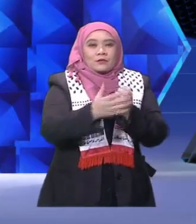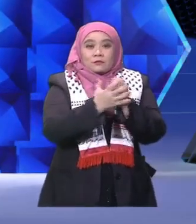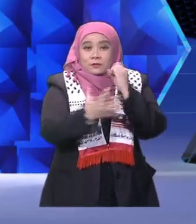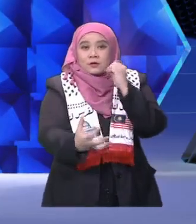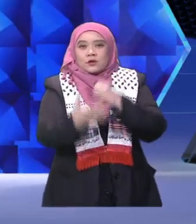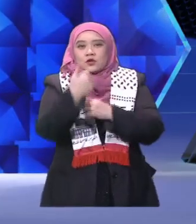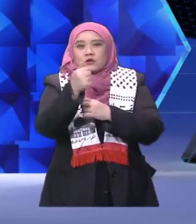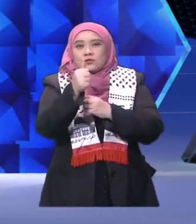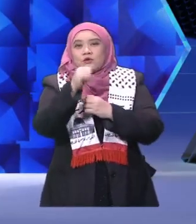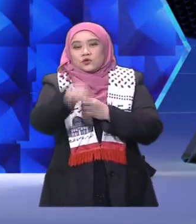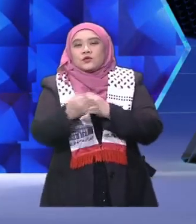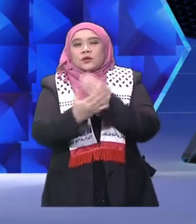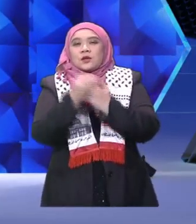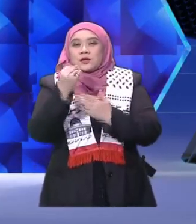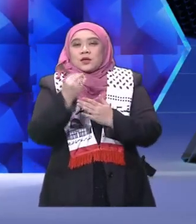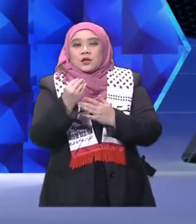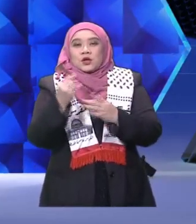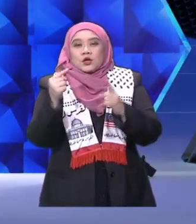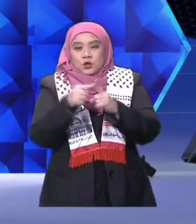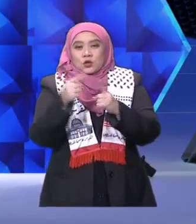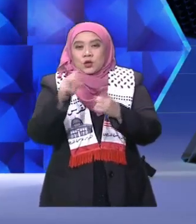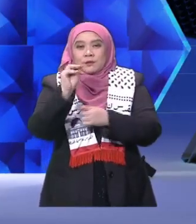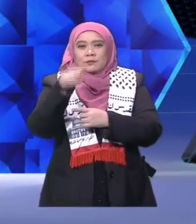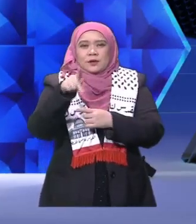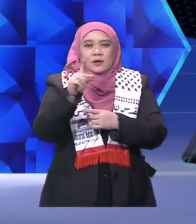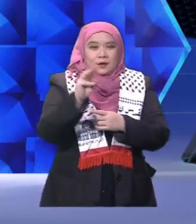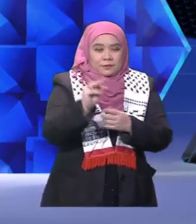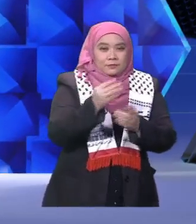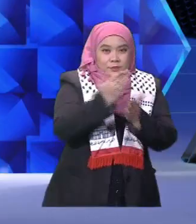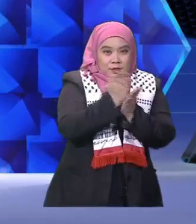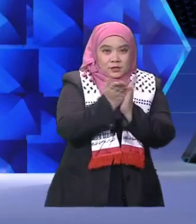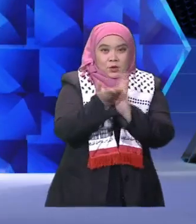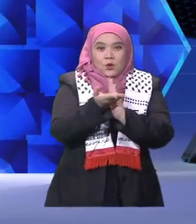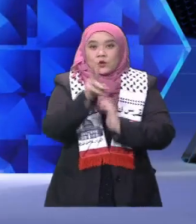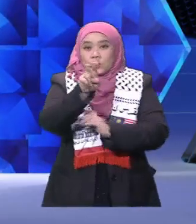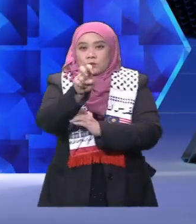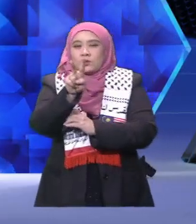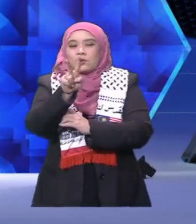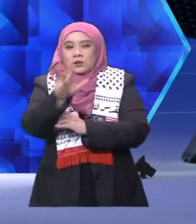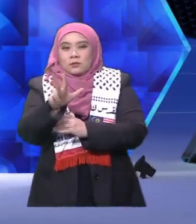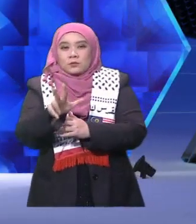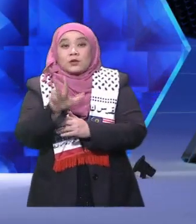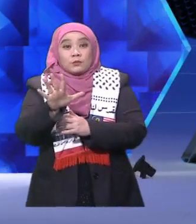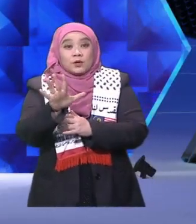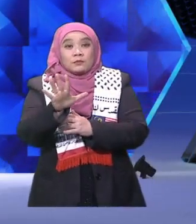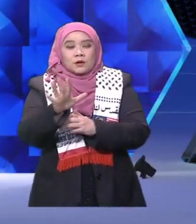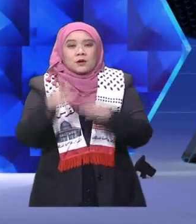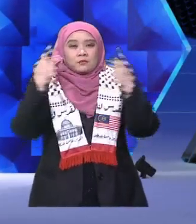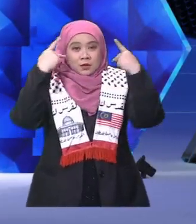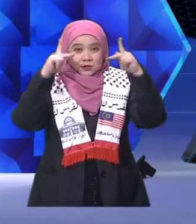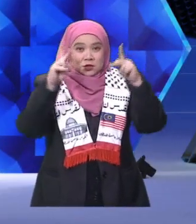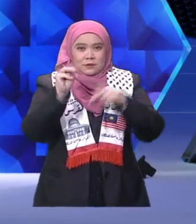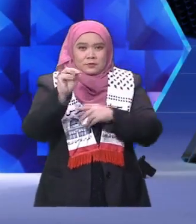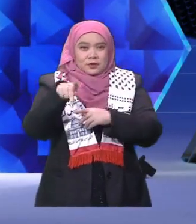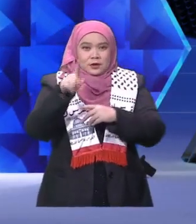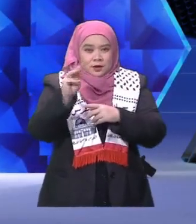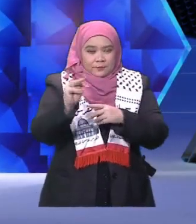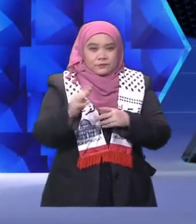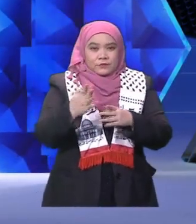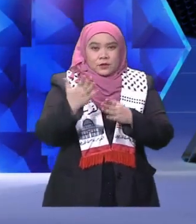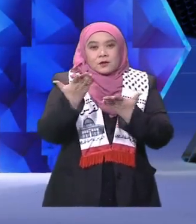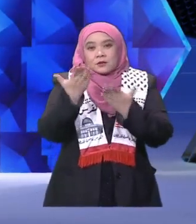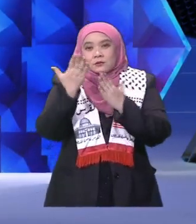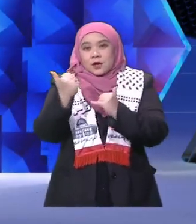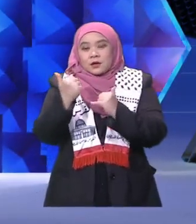Belanjawan 2025. Presiden MPM Datuk Seri Megat D. Shariman Zahrudin berkata dana tersebut dapat disalurkan secara langsung